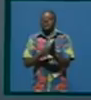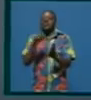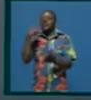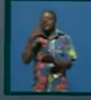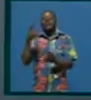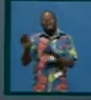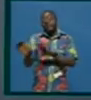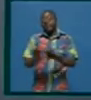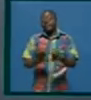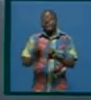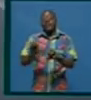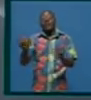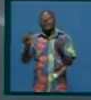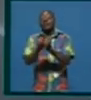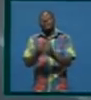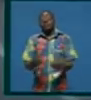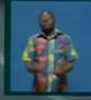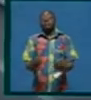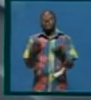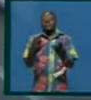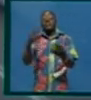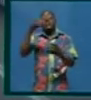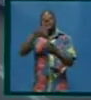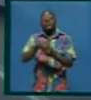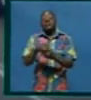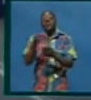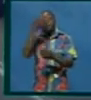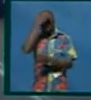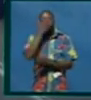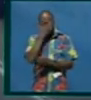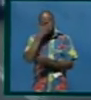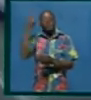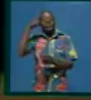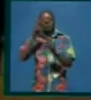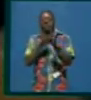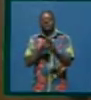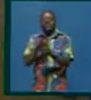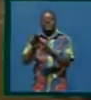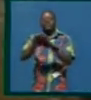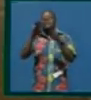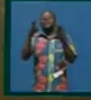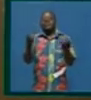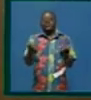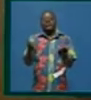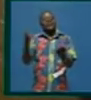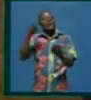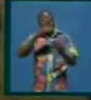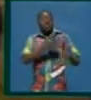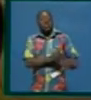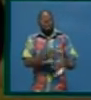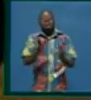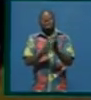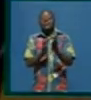fréquentée. Muni de grenades fumigènes, d'un masque à gaz et d'un fusil d'assaut, il a ouvert le feu aux abords de l'établissement avant de